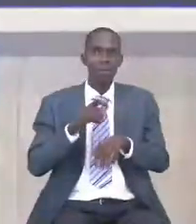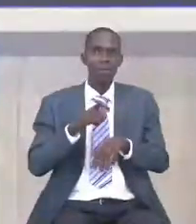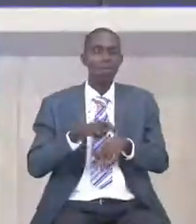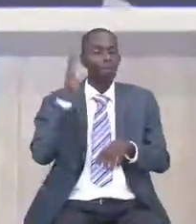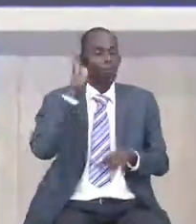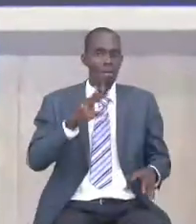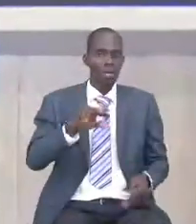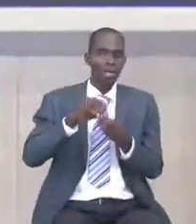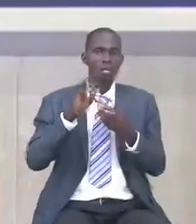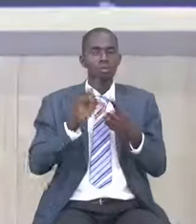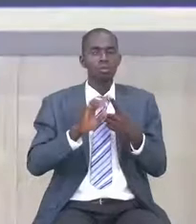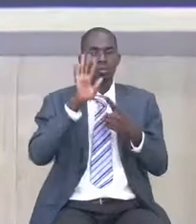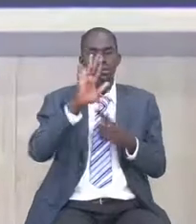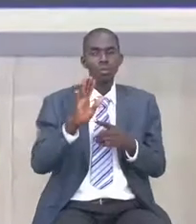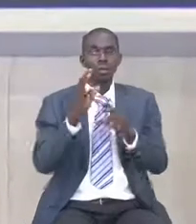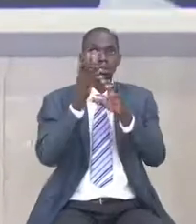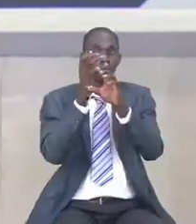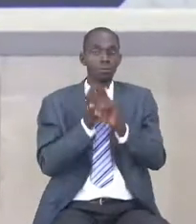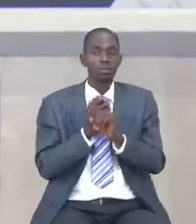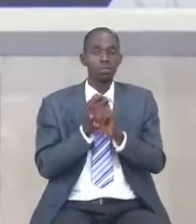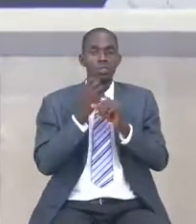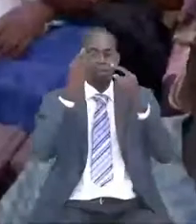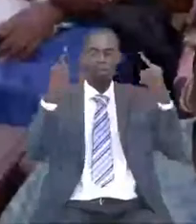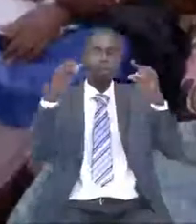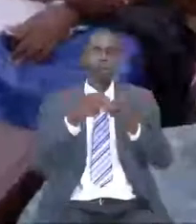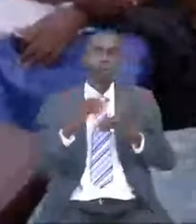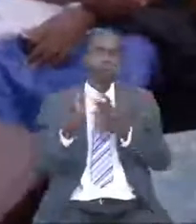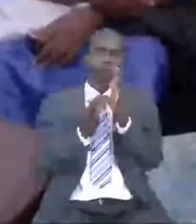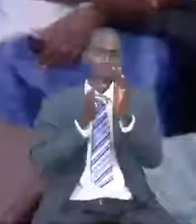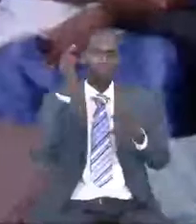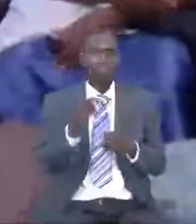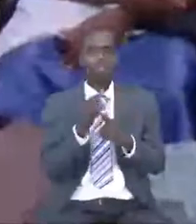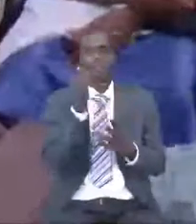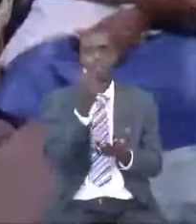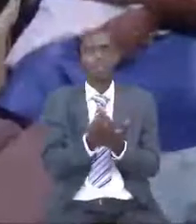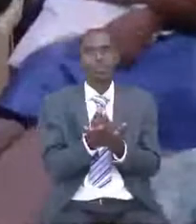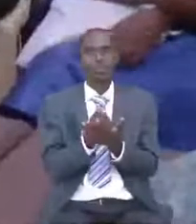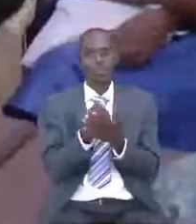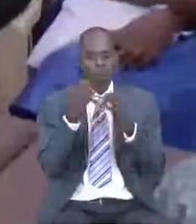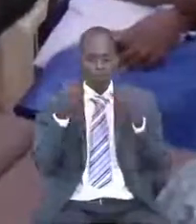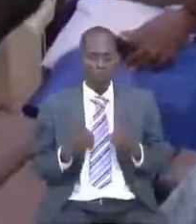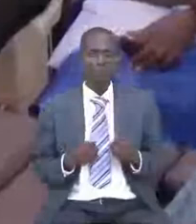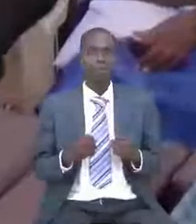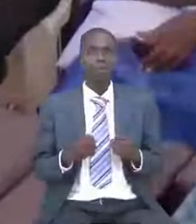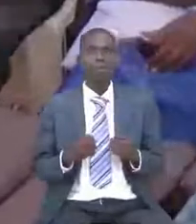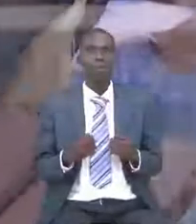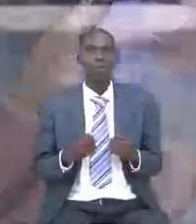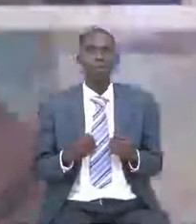succès et à tout moment va ajouter à ta réalisation au nom de